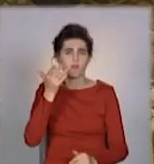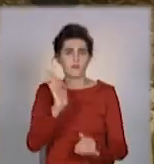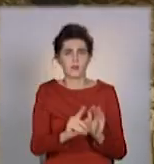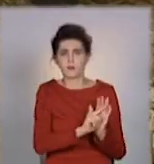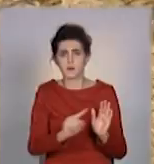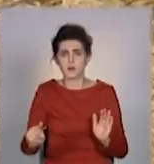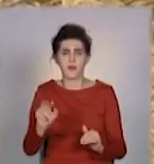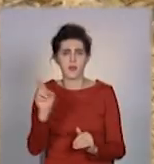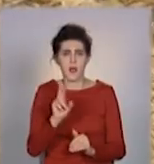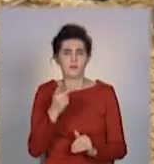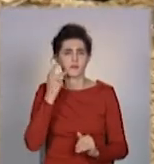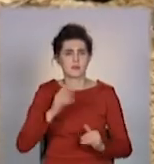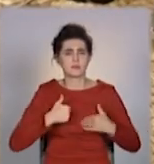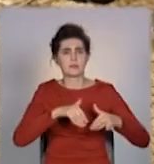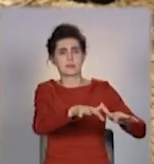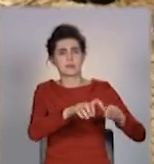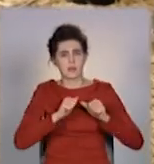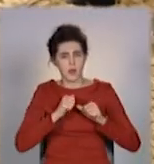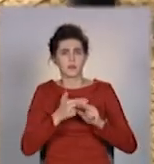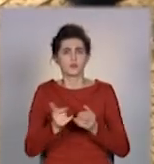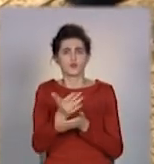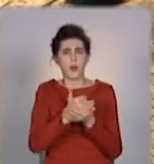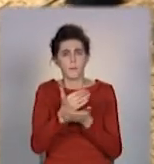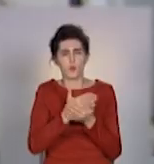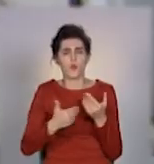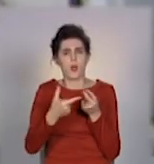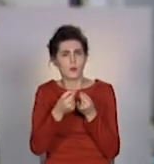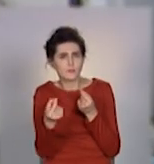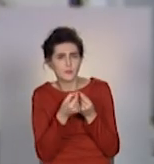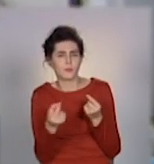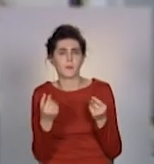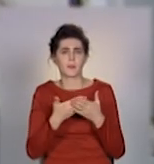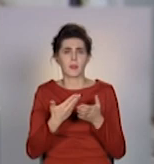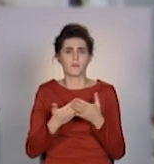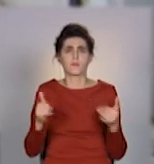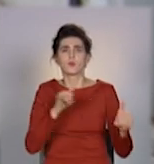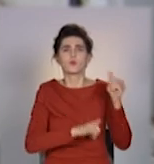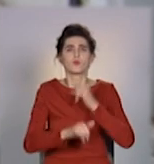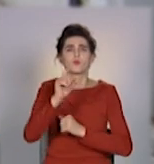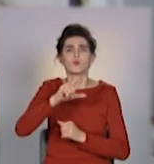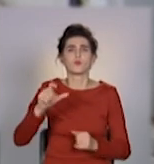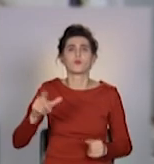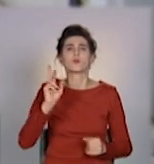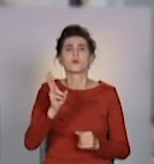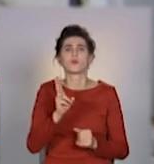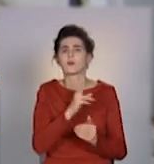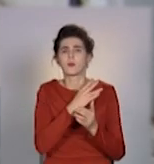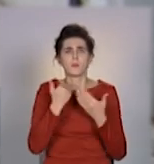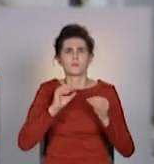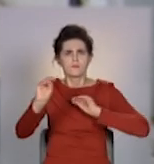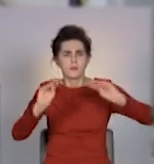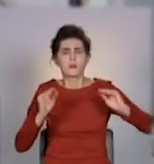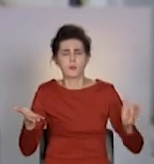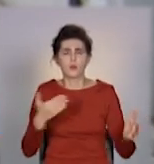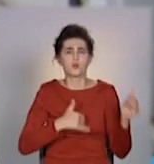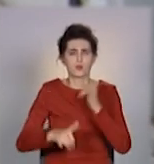Кажуть, цьогоріч спеціальних місць для збору гілок не буде. Определяти для людей спеціальні місця не має сенсу, тому що